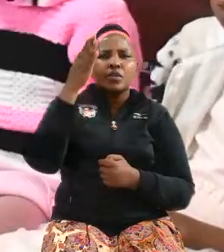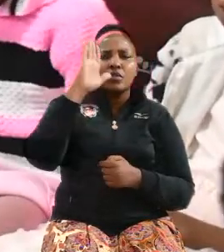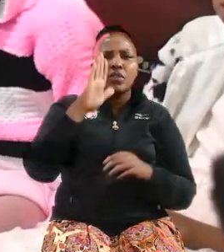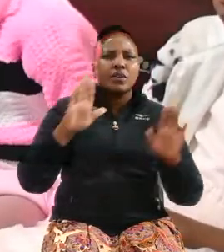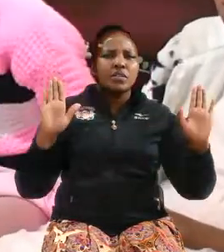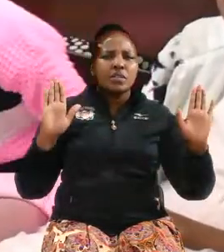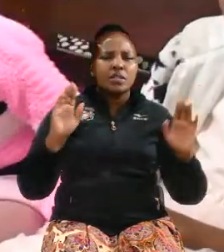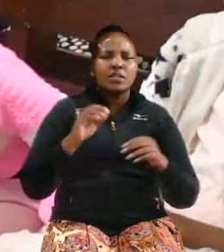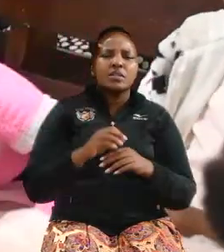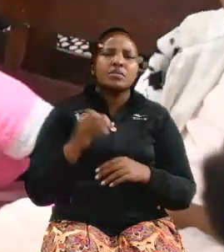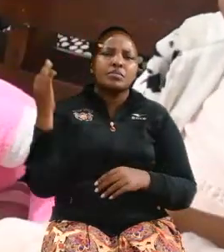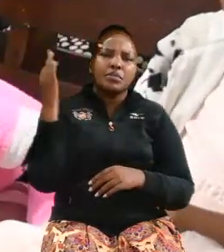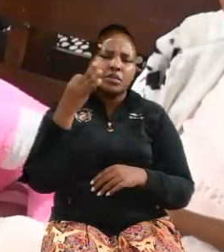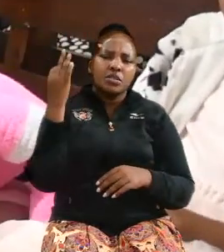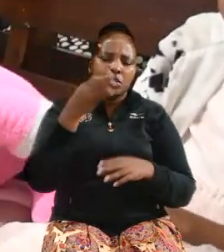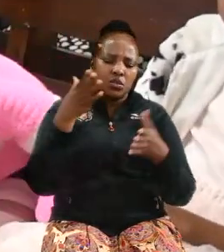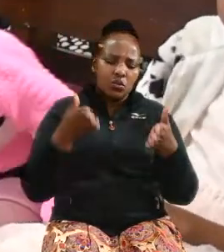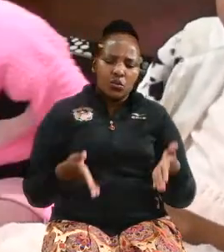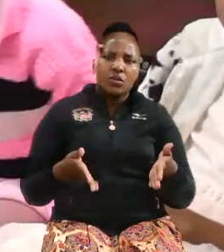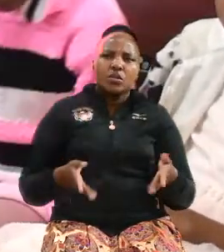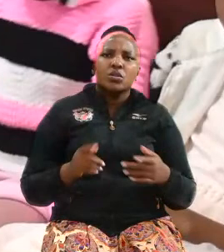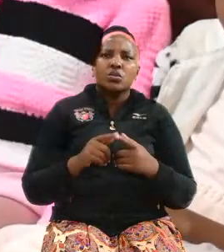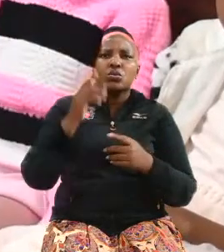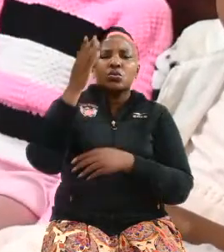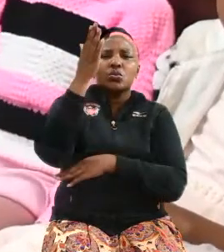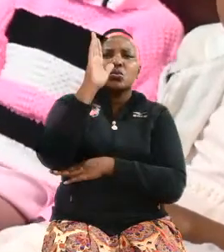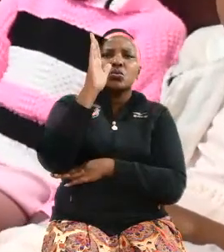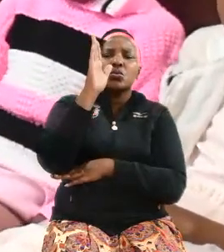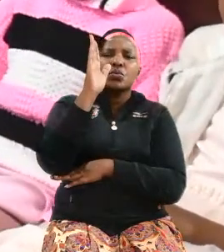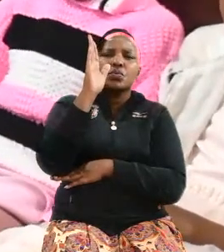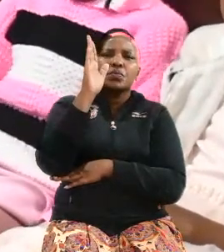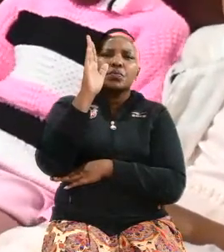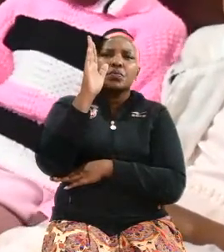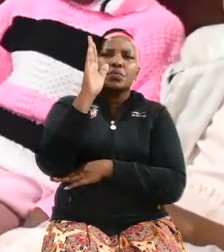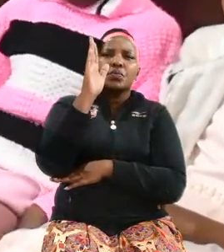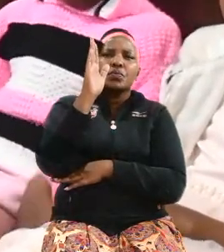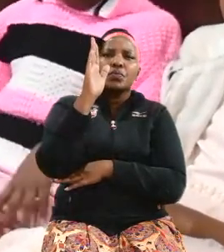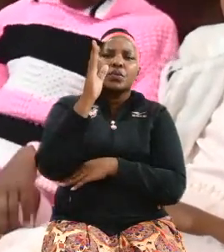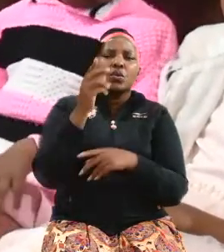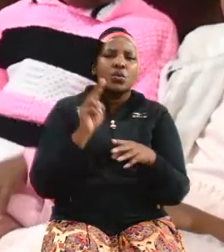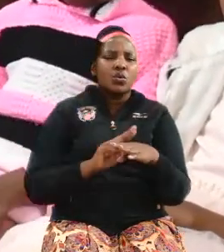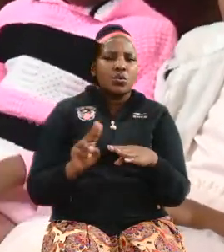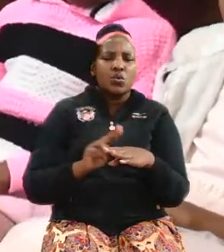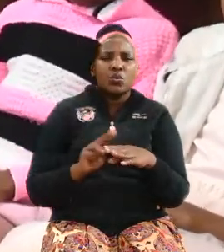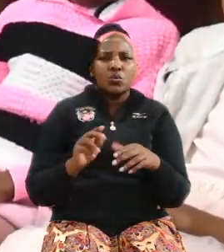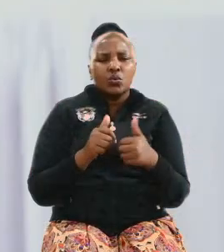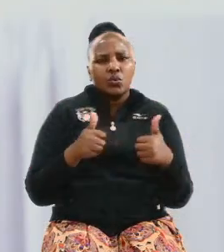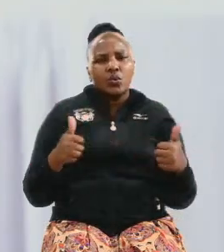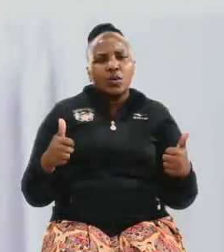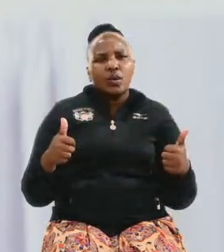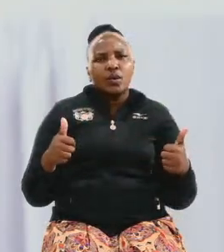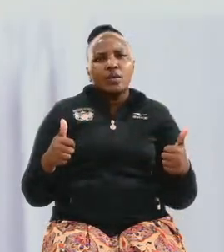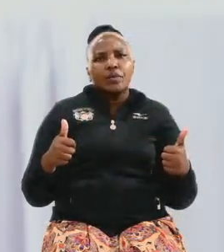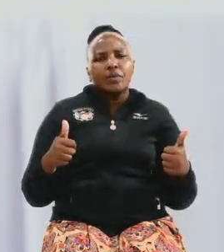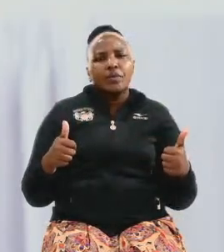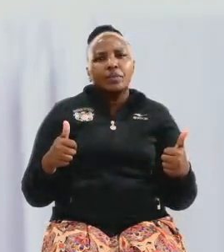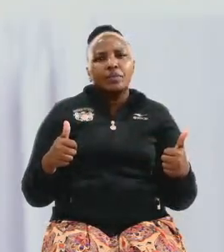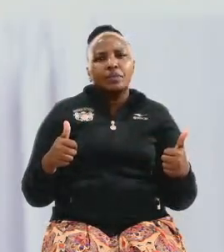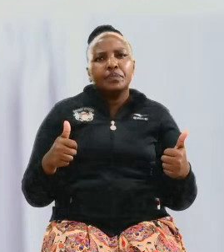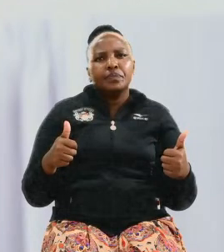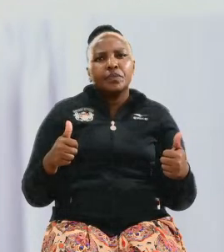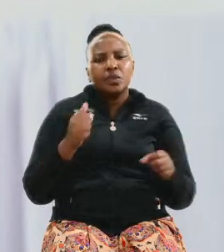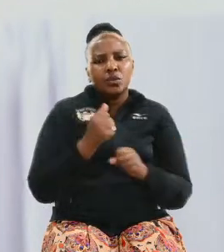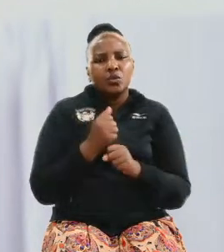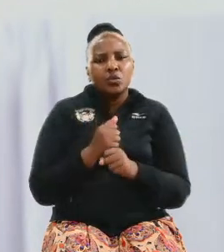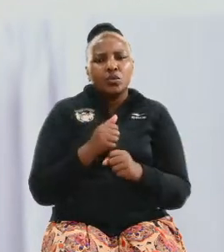twakabidhi mnenaji wa neno mikononi mwako Bwana, uweze kumtumia kama chombo lako Mfalme wa ajabu. Na